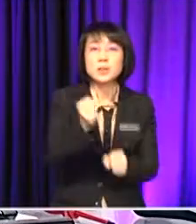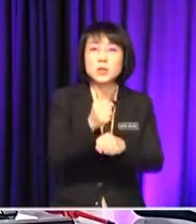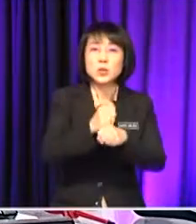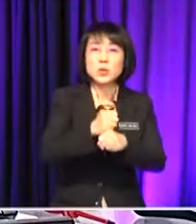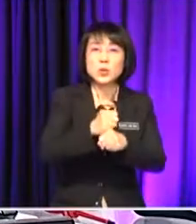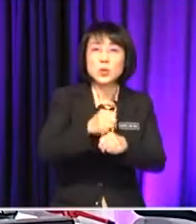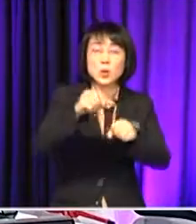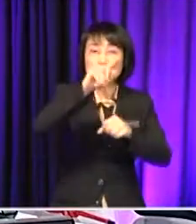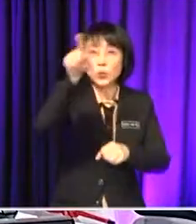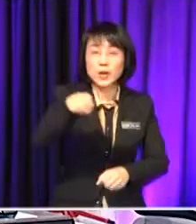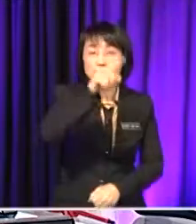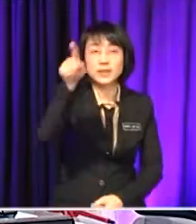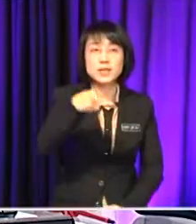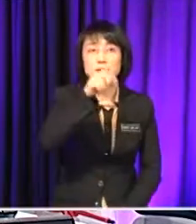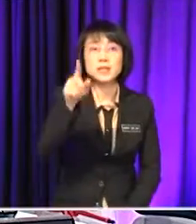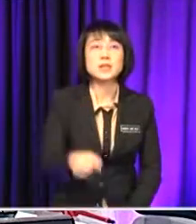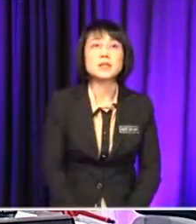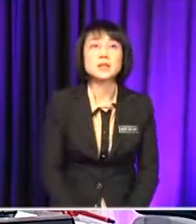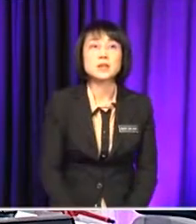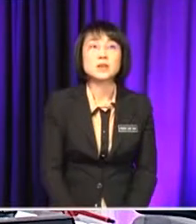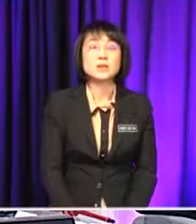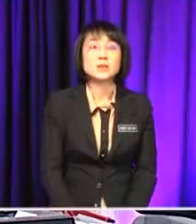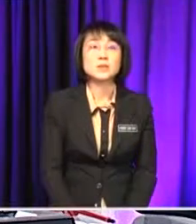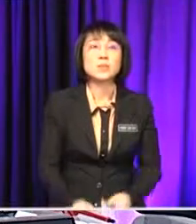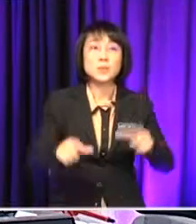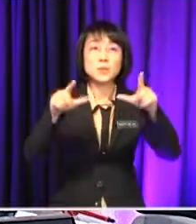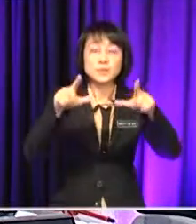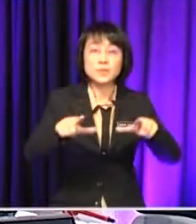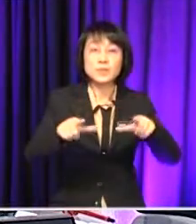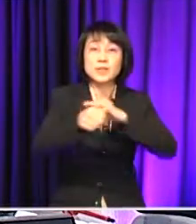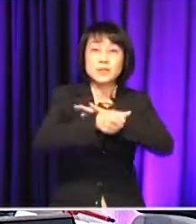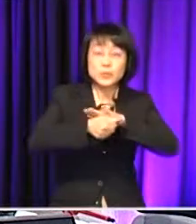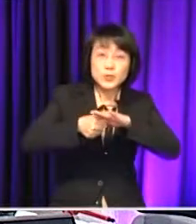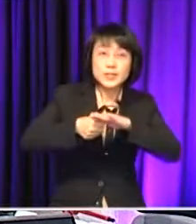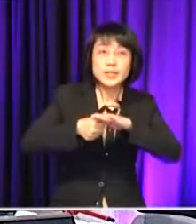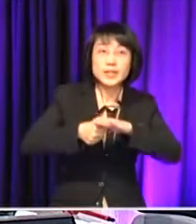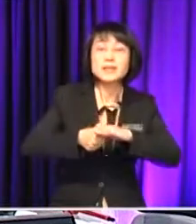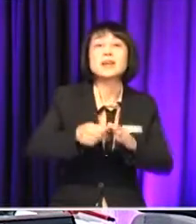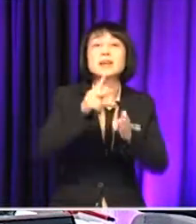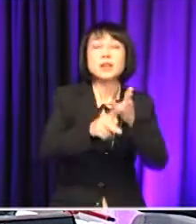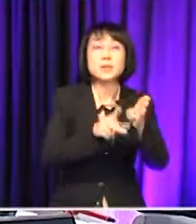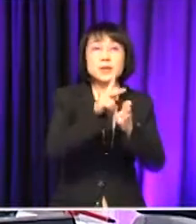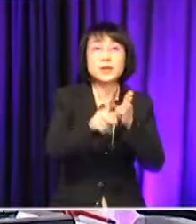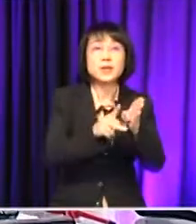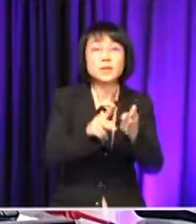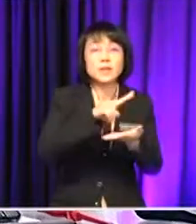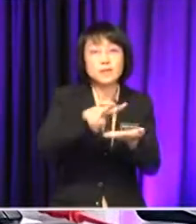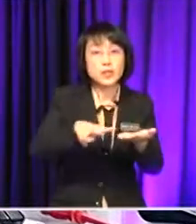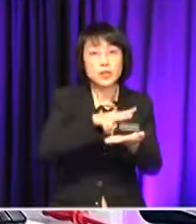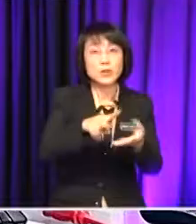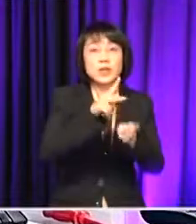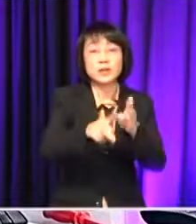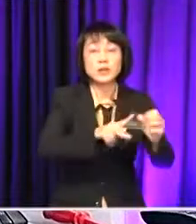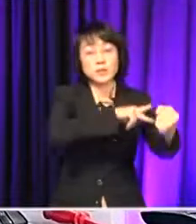boleh digunakan untuk meletakkan ataupun menyorokkan kabel-kabel video dan juga